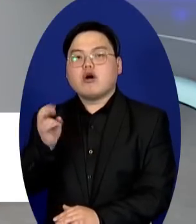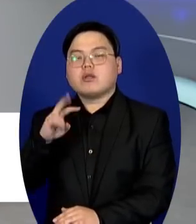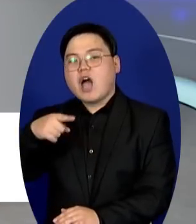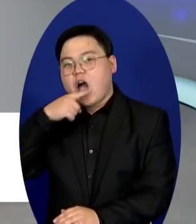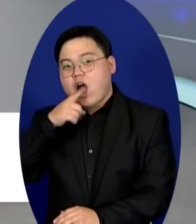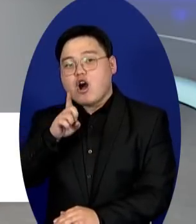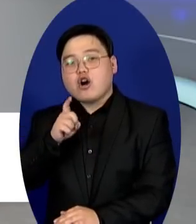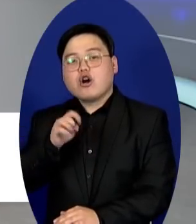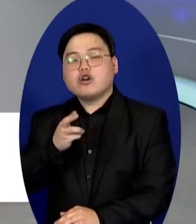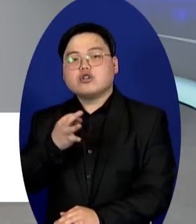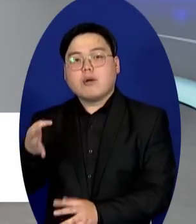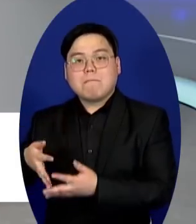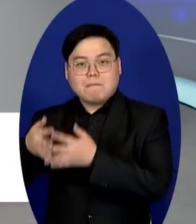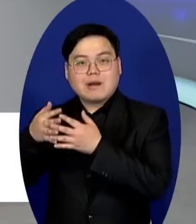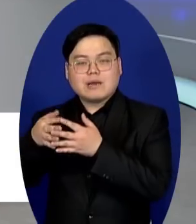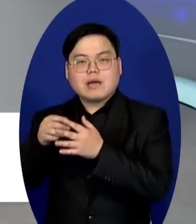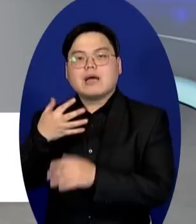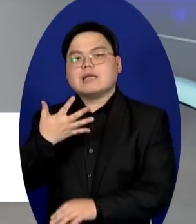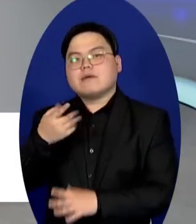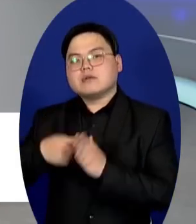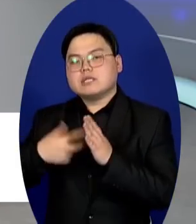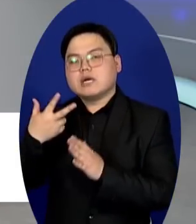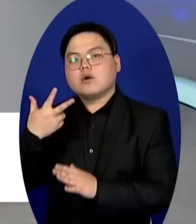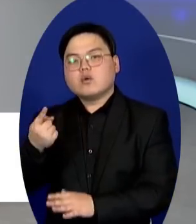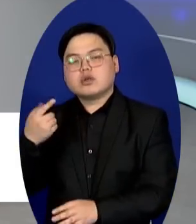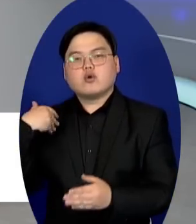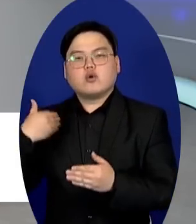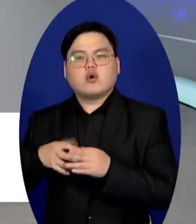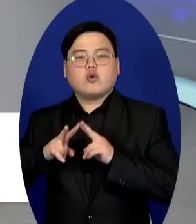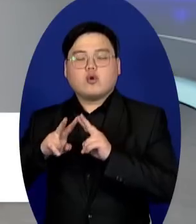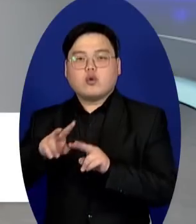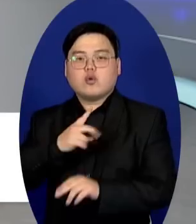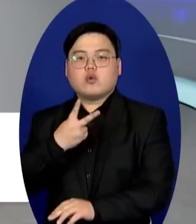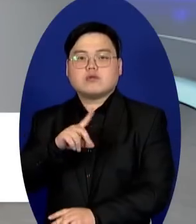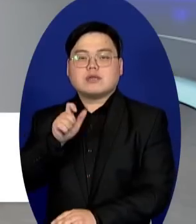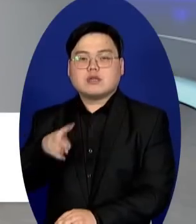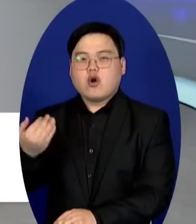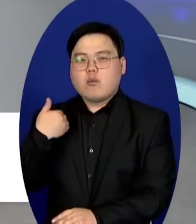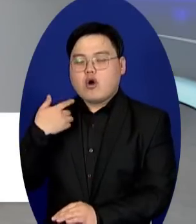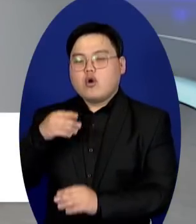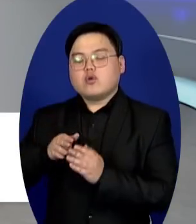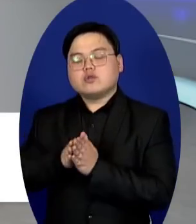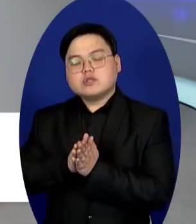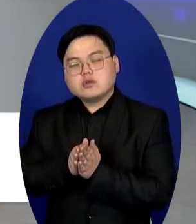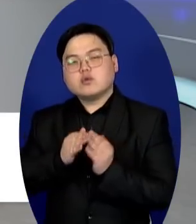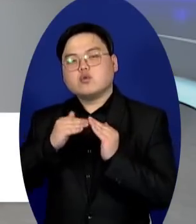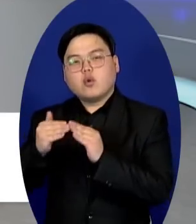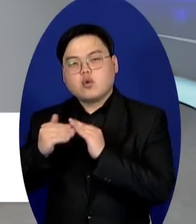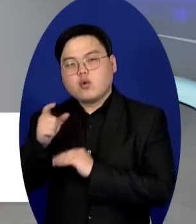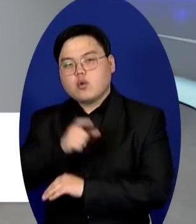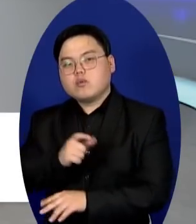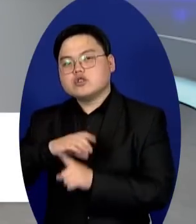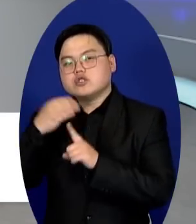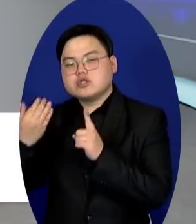ирэх 2023 оны 5 дугаар сарын 31-ний хүртэл үргэлжлэх энэ үйлчлэлд зэрсний нүүдэлчдийн ахуйтай холбогдсон үзмрүүд болон мөн